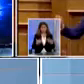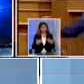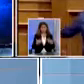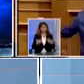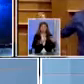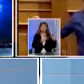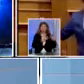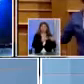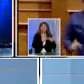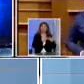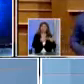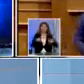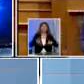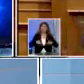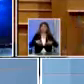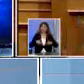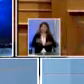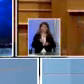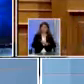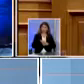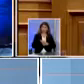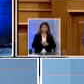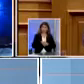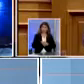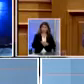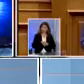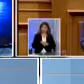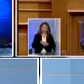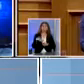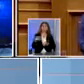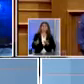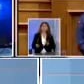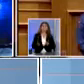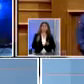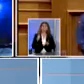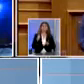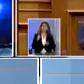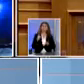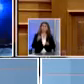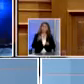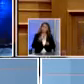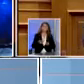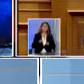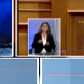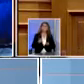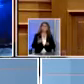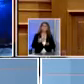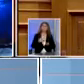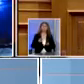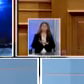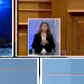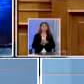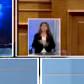Καμία περίπτωση δεν υπάρχει ασύγκληση και το ξέρει και ο Τσίπρας και ούτε μου ζήτησε τίποτα. Ο Τσίπρας έχω συναντηθεί αρκετές